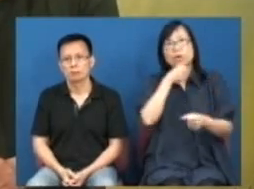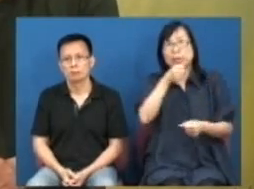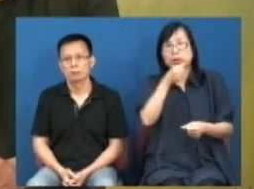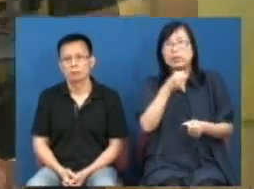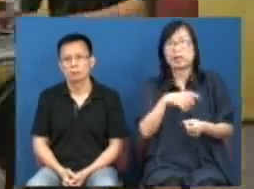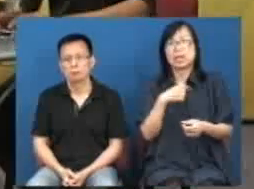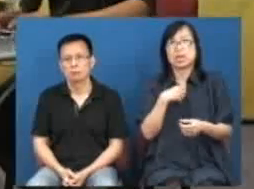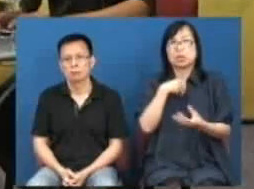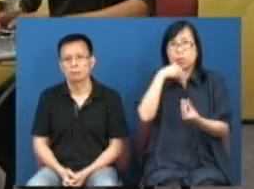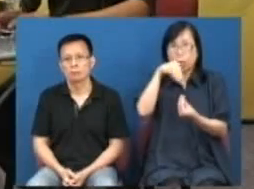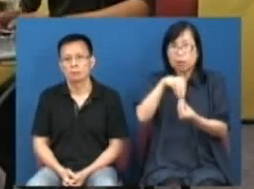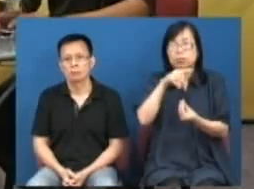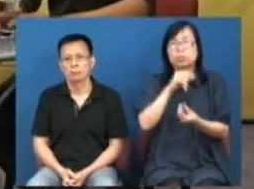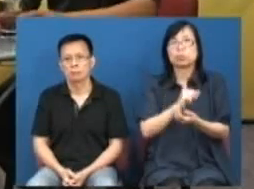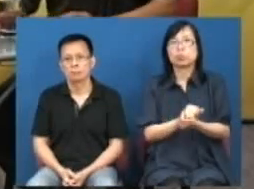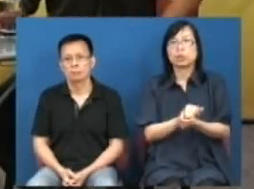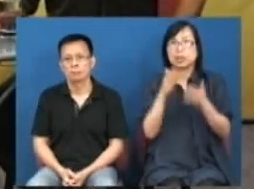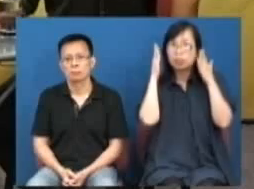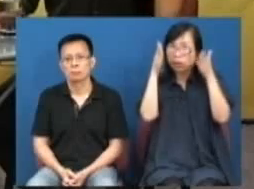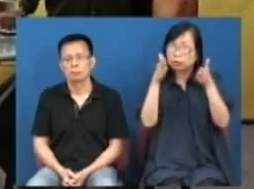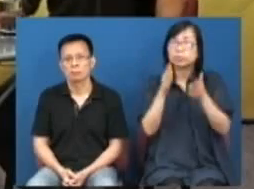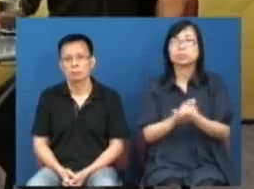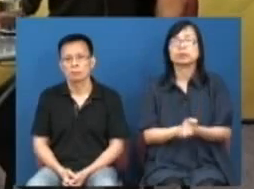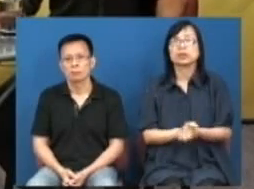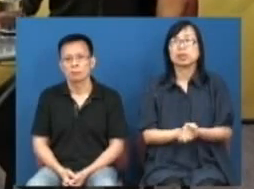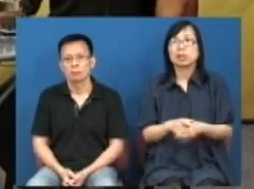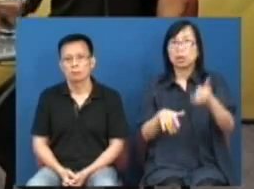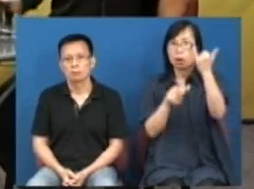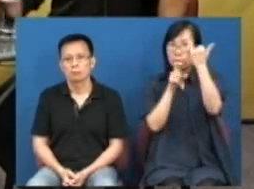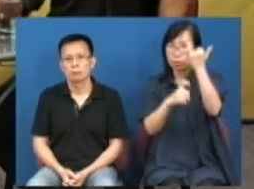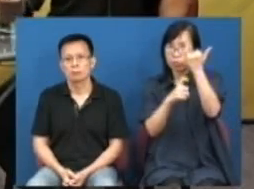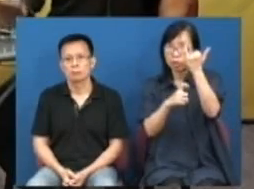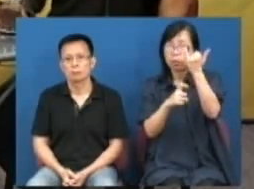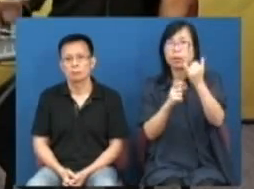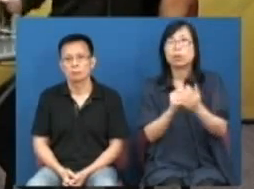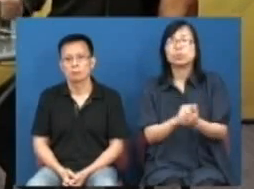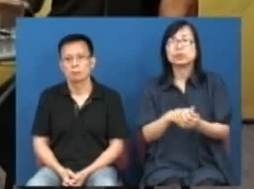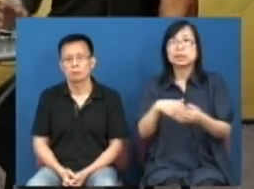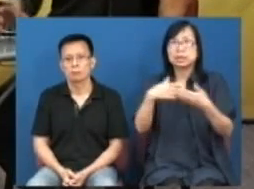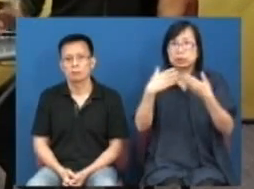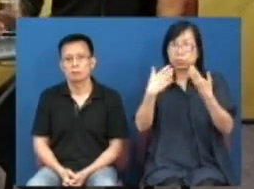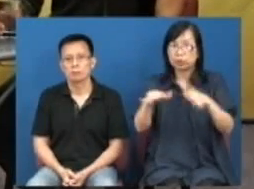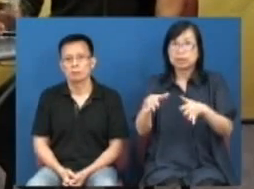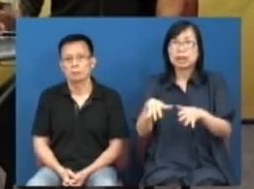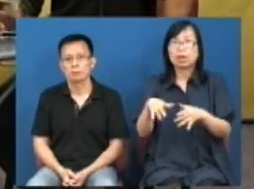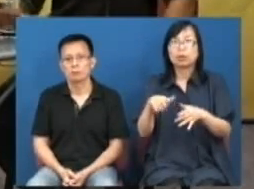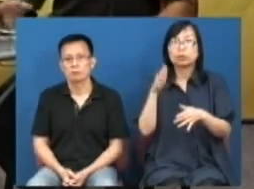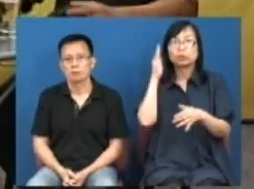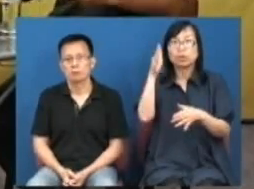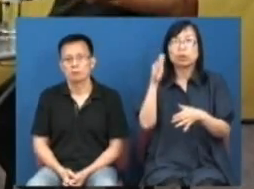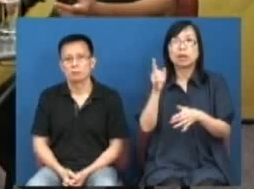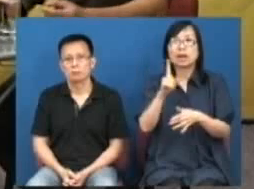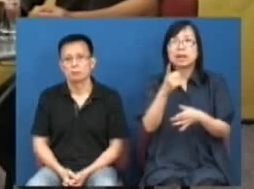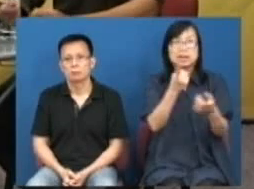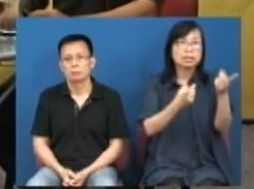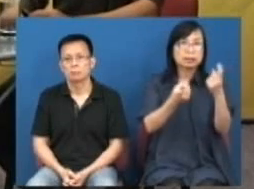注呢樣關注呢樣嘢。咁啊，一路睇啊，六月九號或者一路之後，仲會有一啲嘅會召集，期望召集